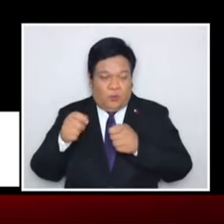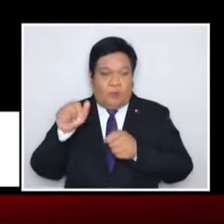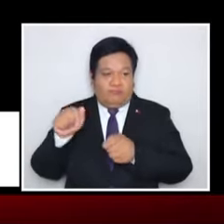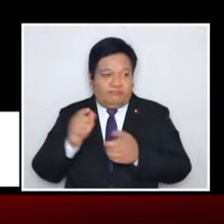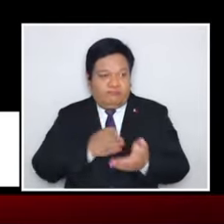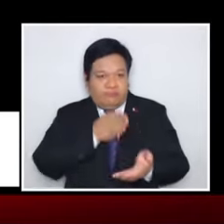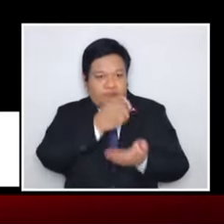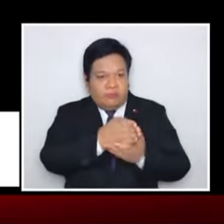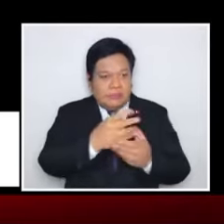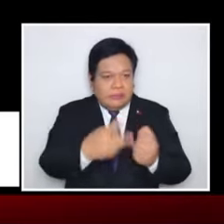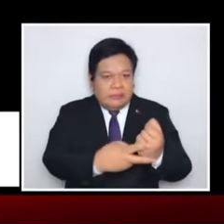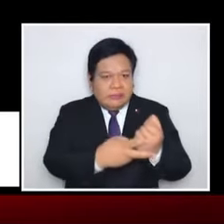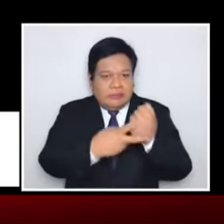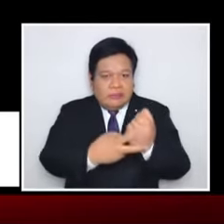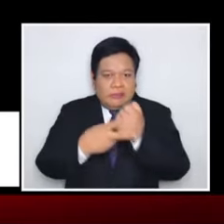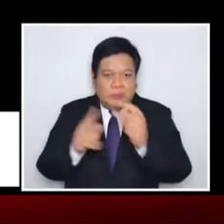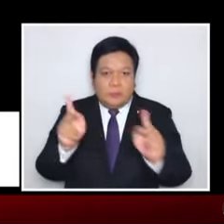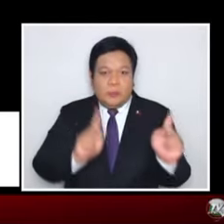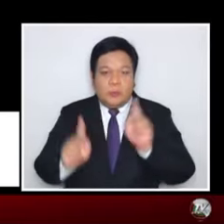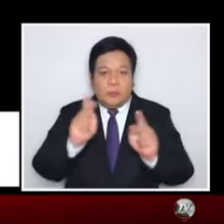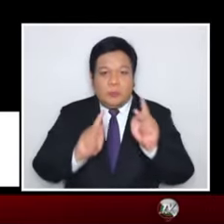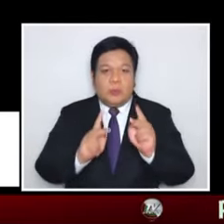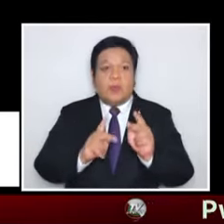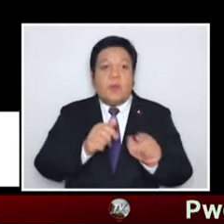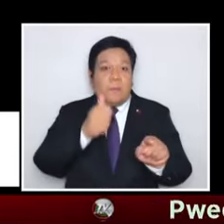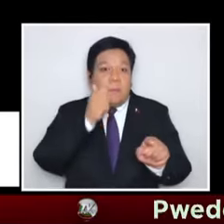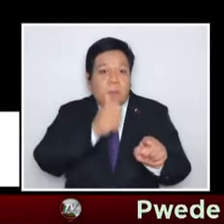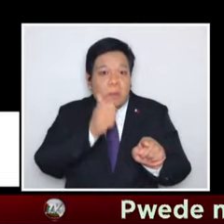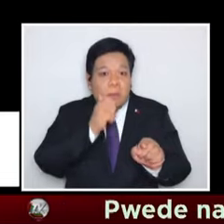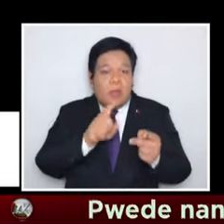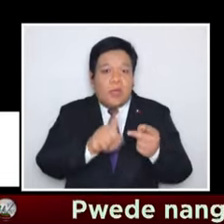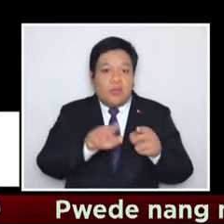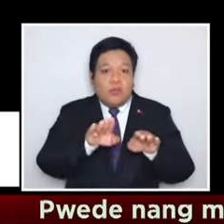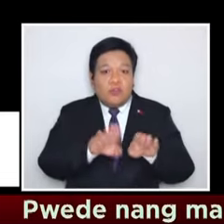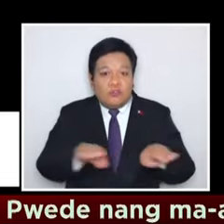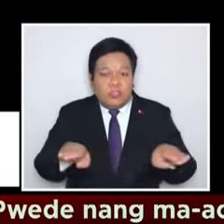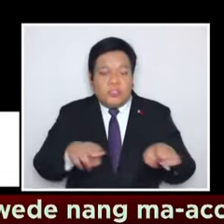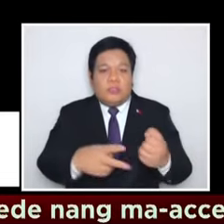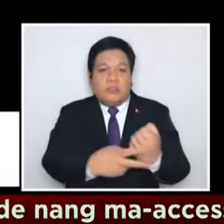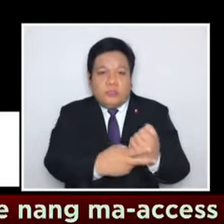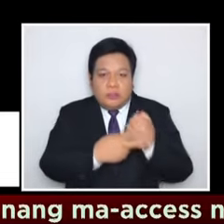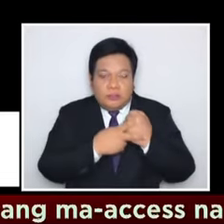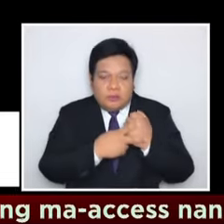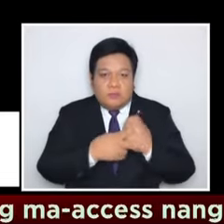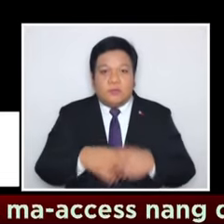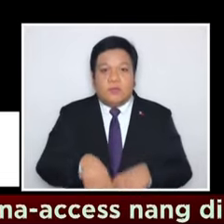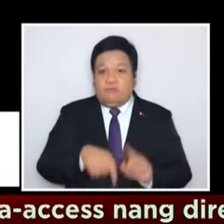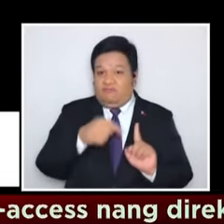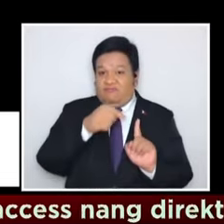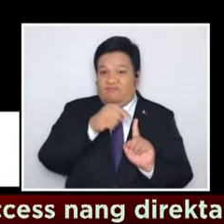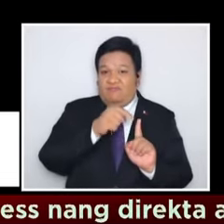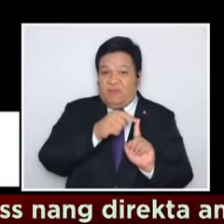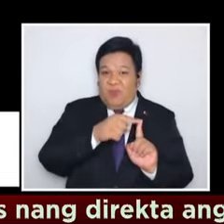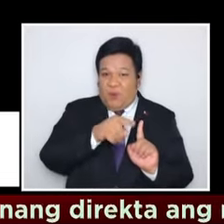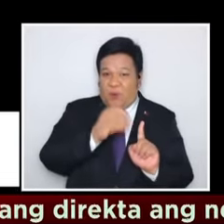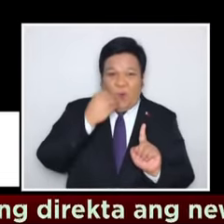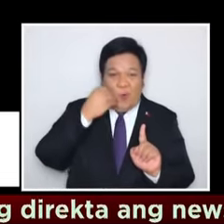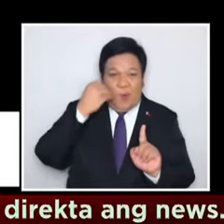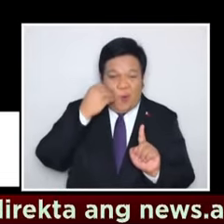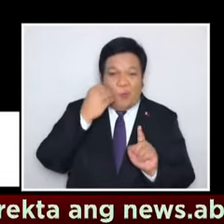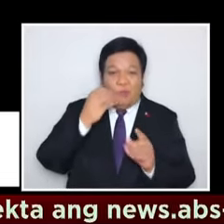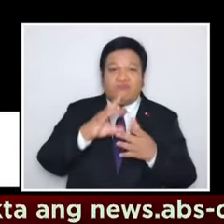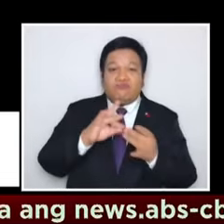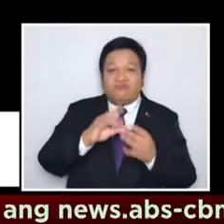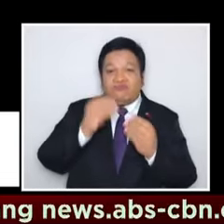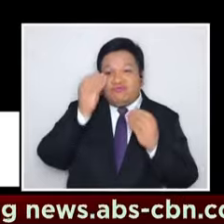baha. Nailigtas ang mga babae at bata. Kwento ng isang residenteng na rescue, abot hanggang bewang ang baha